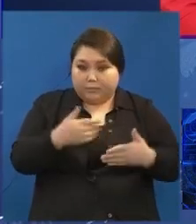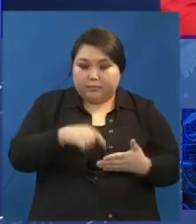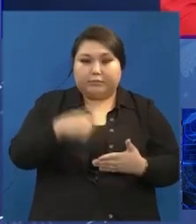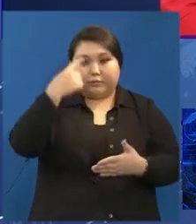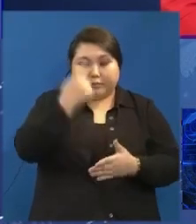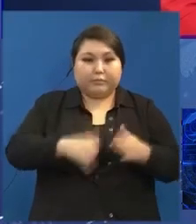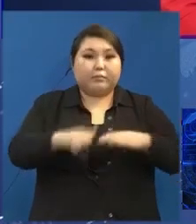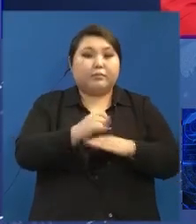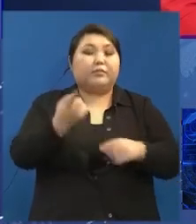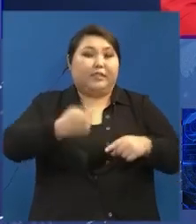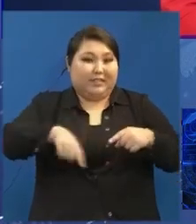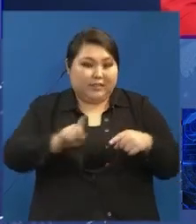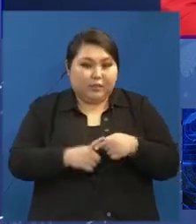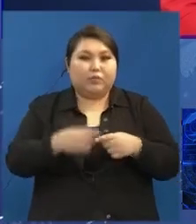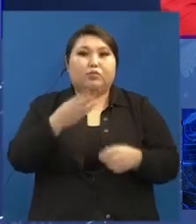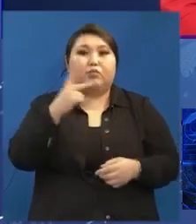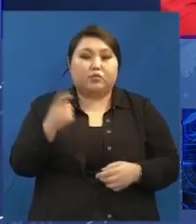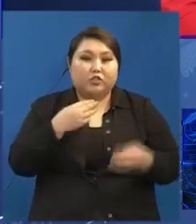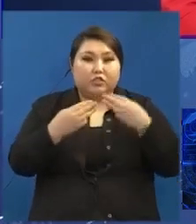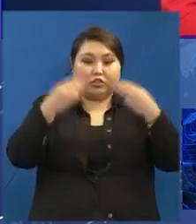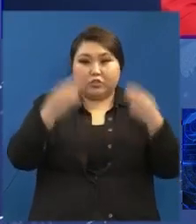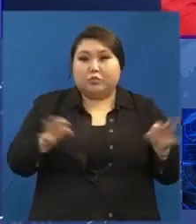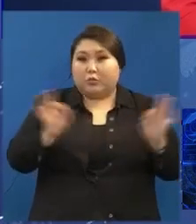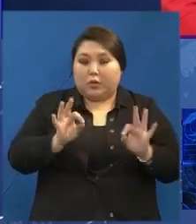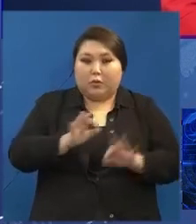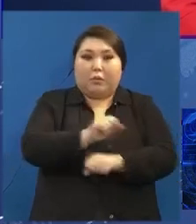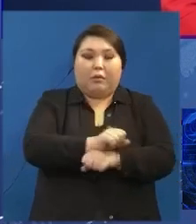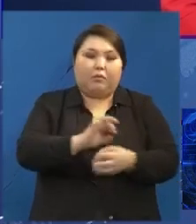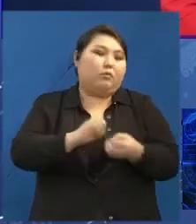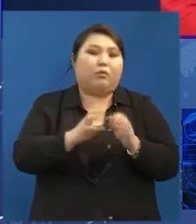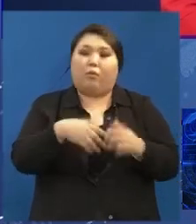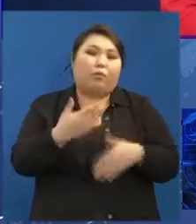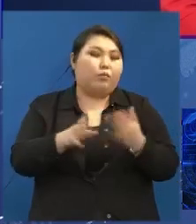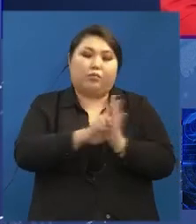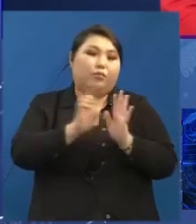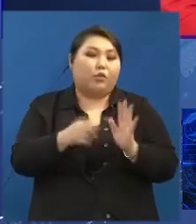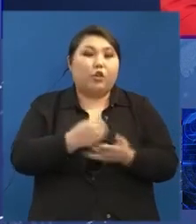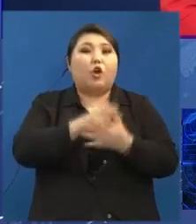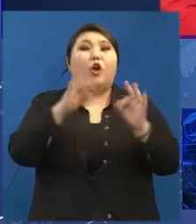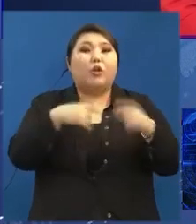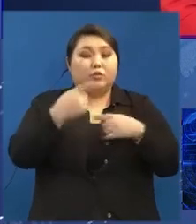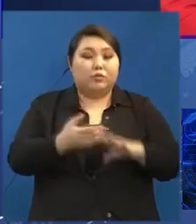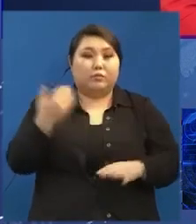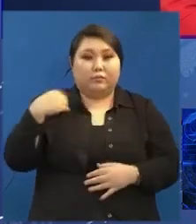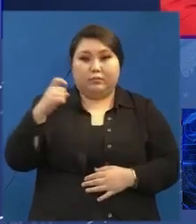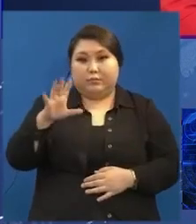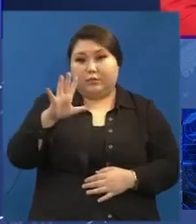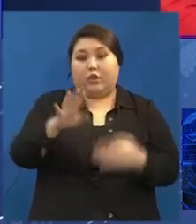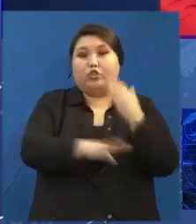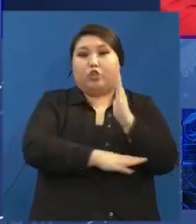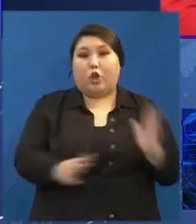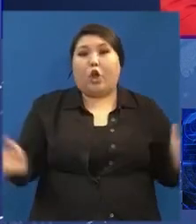улсад дахиж шүүхэн шийдвэргүй нэгч баривчлагаа явахдаггүй гэсэн үг. Өөрөөр хэлбэл хуучин 5 дахь өдрийн